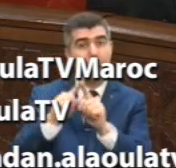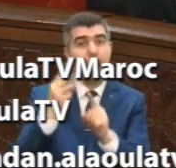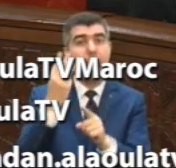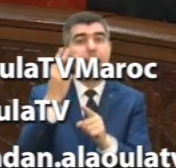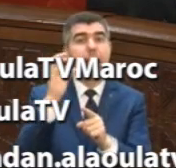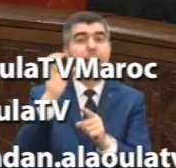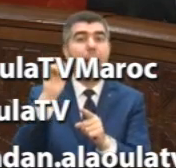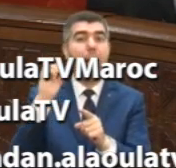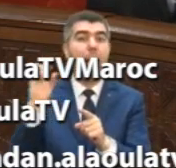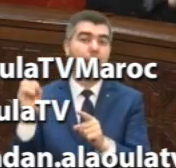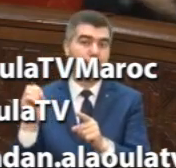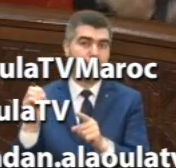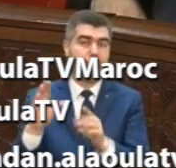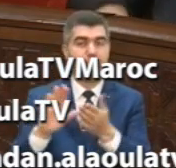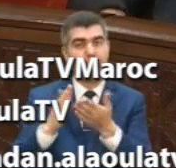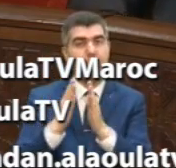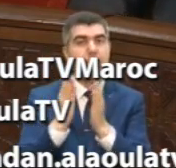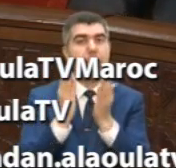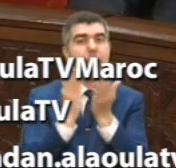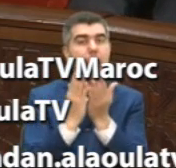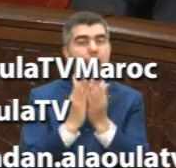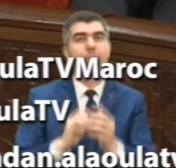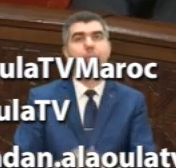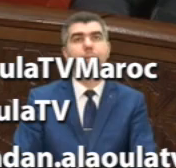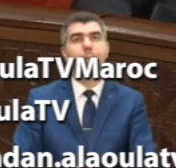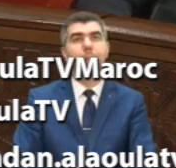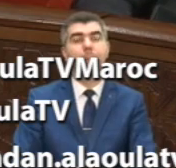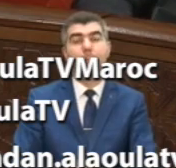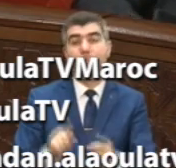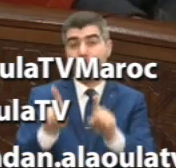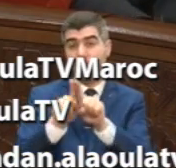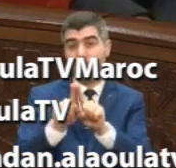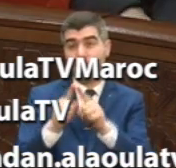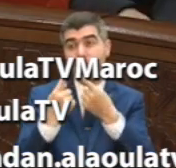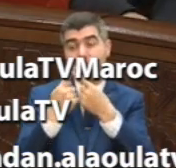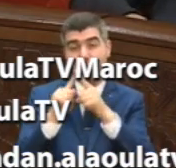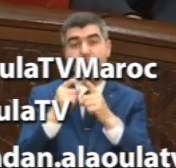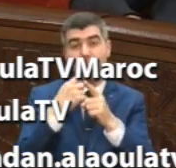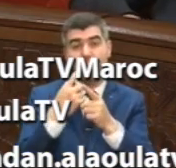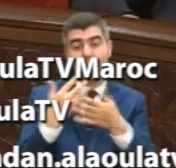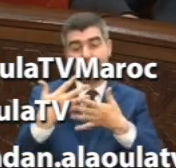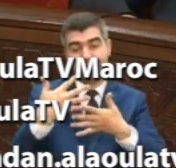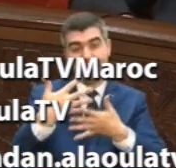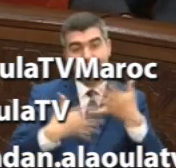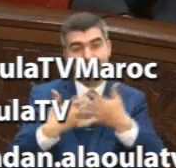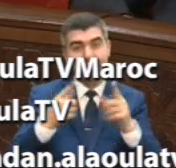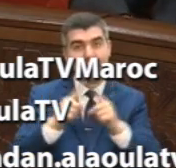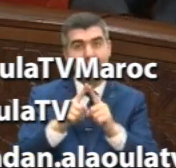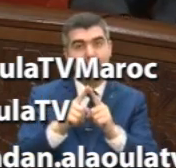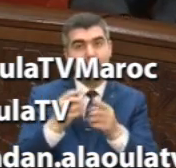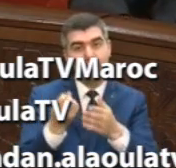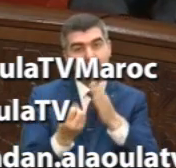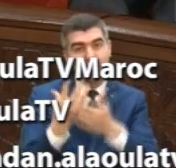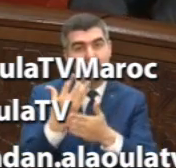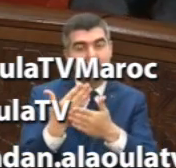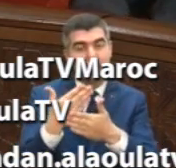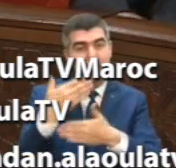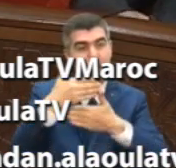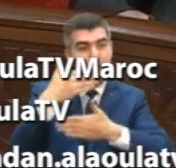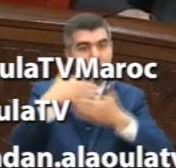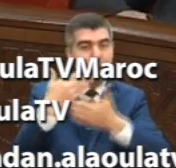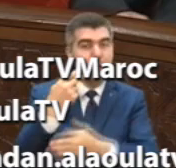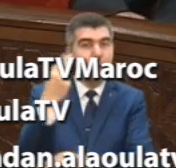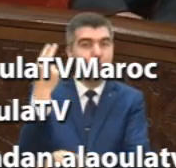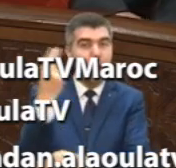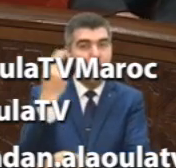3000 طالب، وهناك مجموعه من الشروط التي تفترض في احداث مؤسسات او نواه جامعيه،